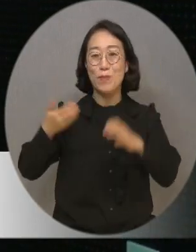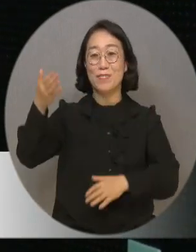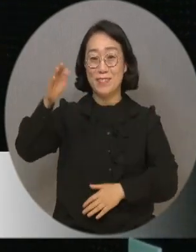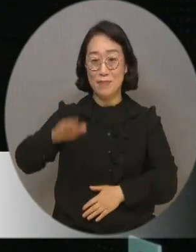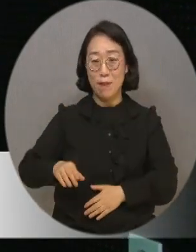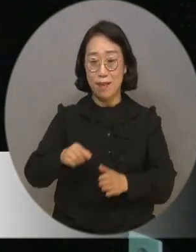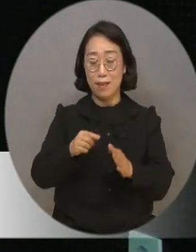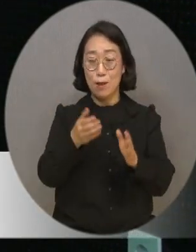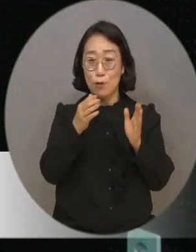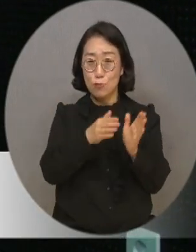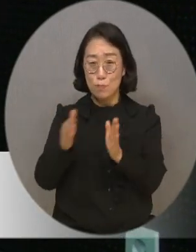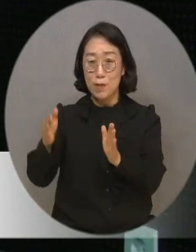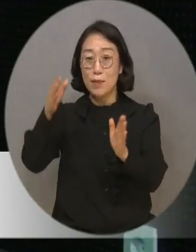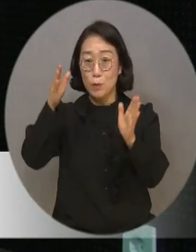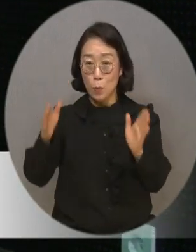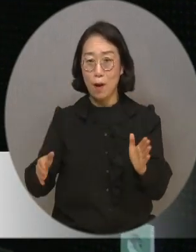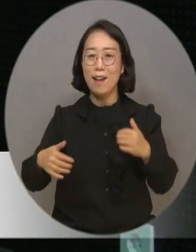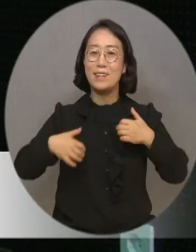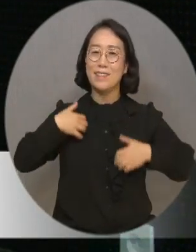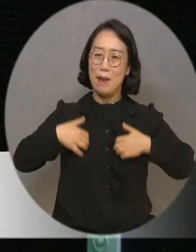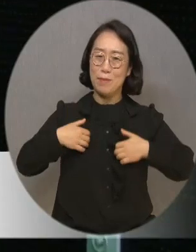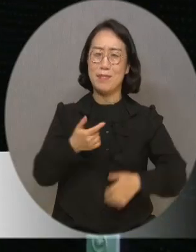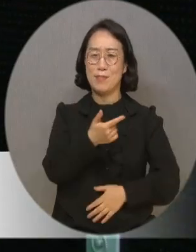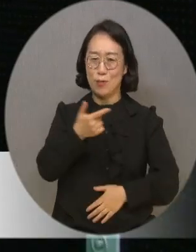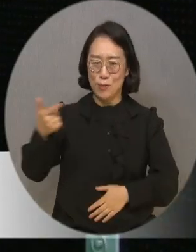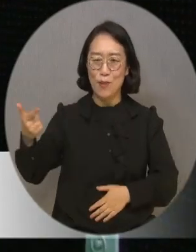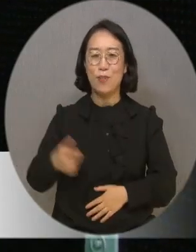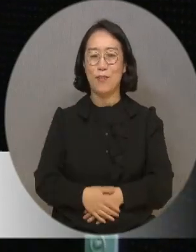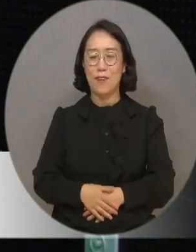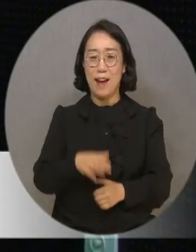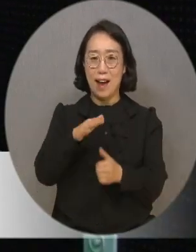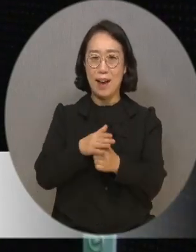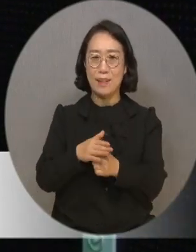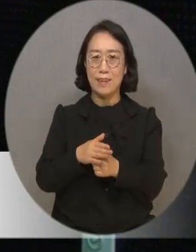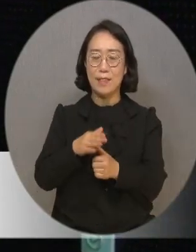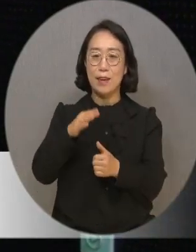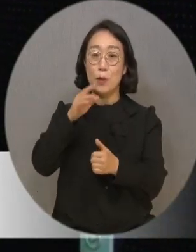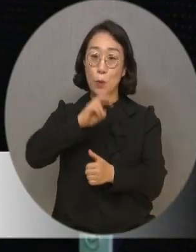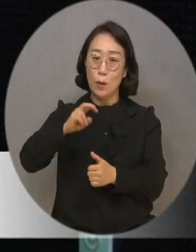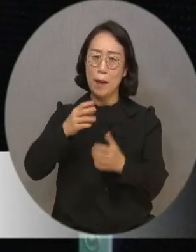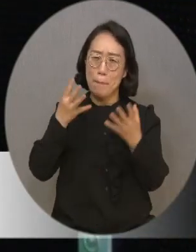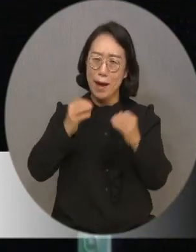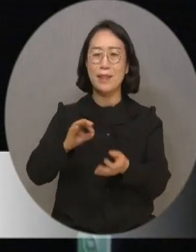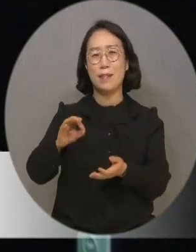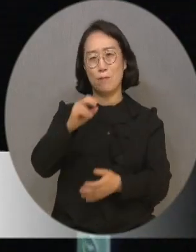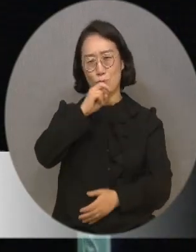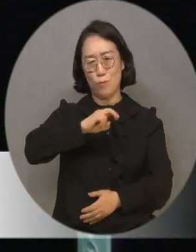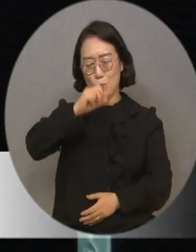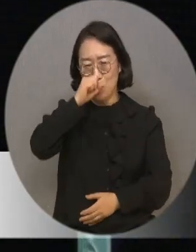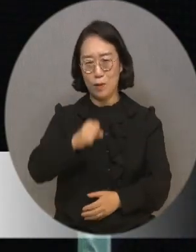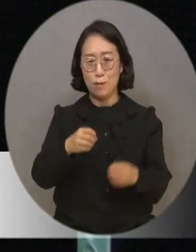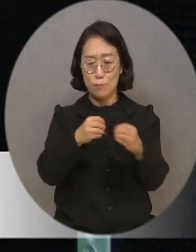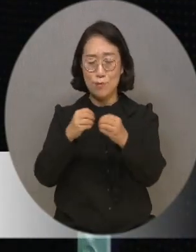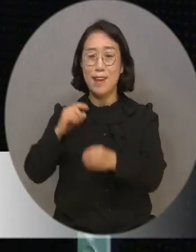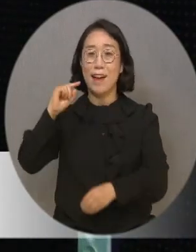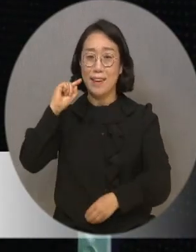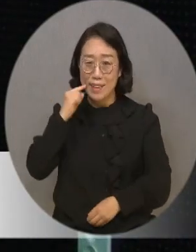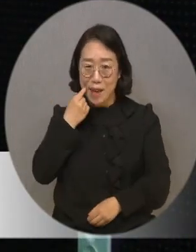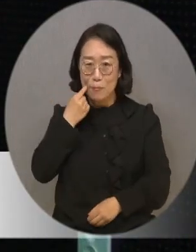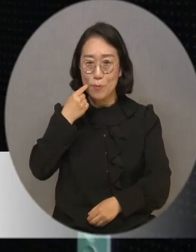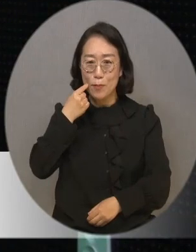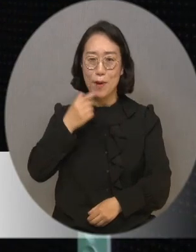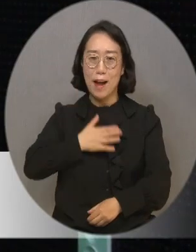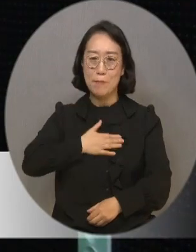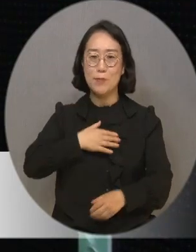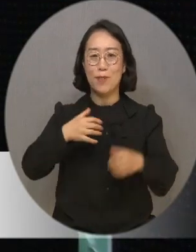준비 기간 동안에 너무너무 재미있는 시간을 보냈어요. 아이들이 동요를 많이 많이 불렀으면 좋겠어요. 너무 가사가 예쁘고 즐거운 노래들이